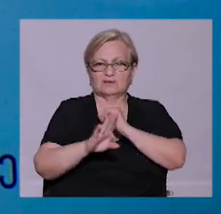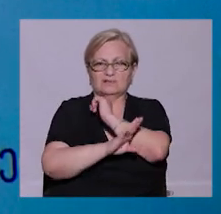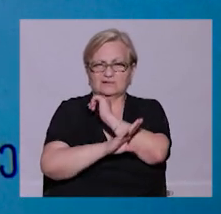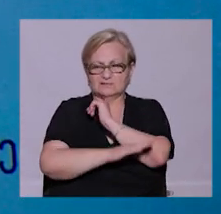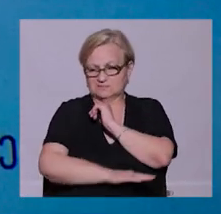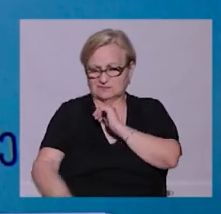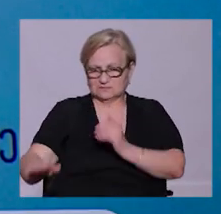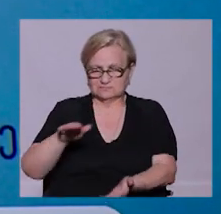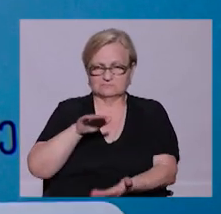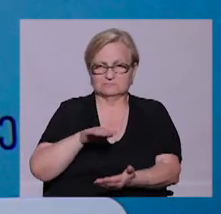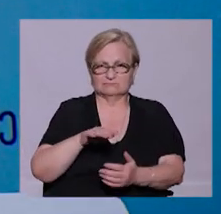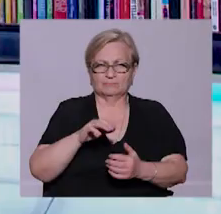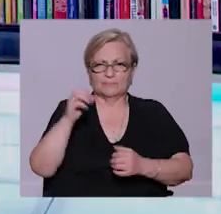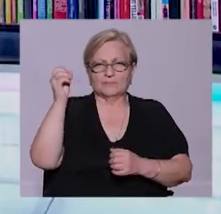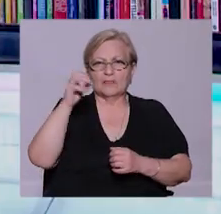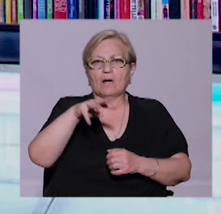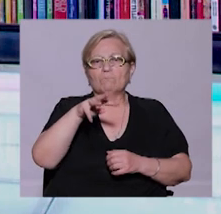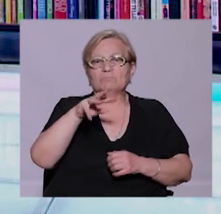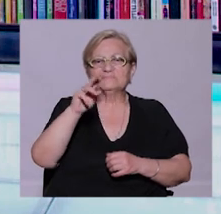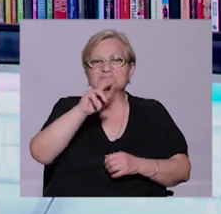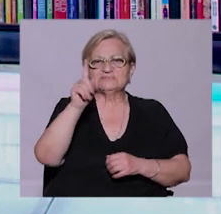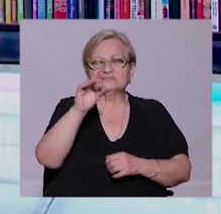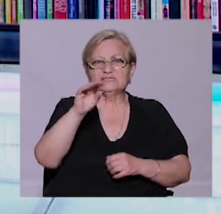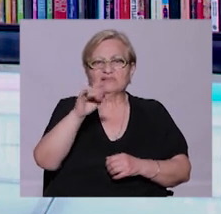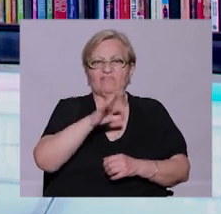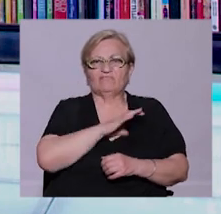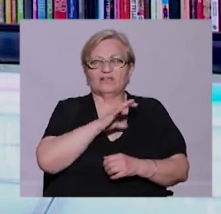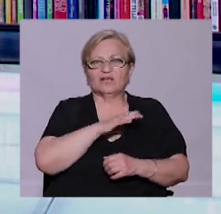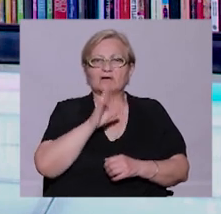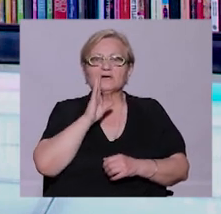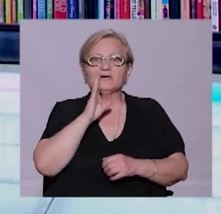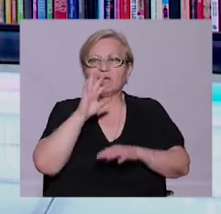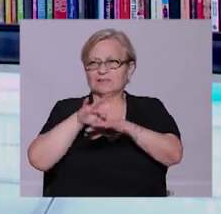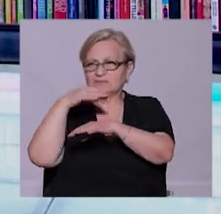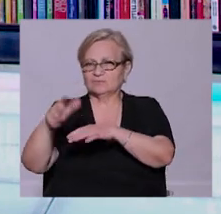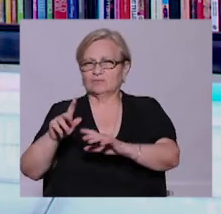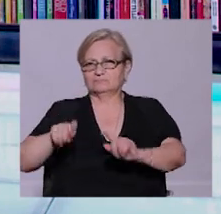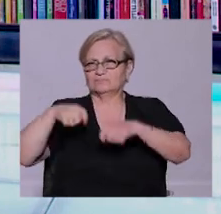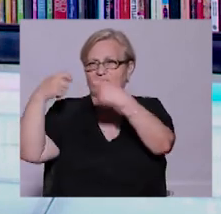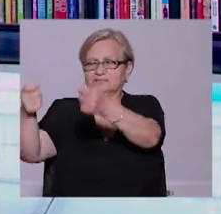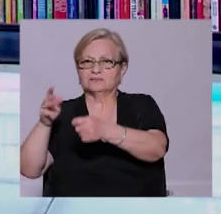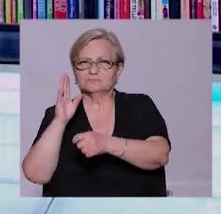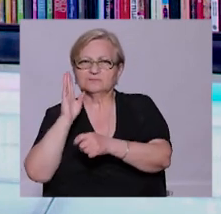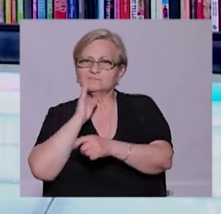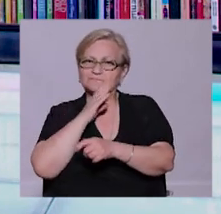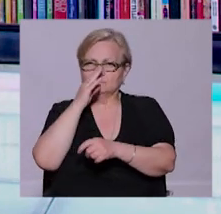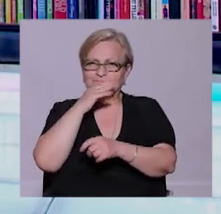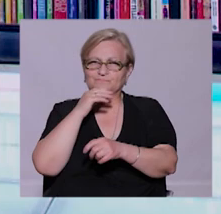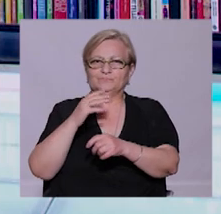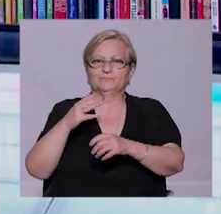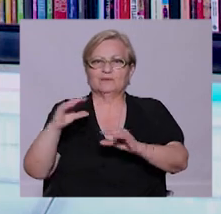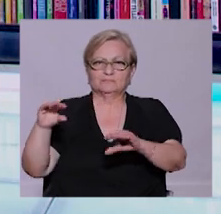გადანაჭერი კუნძი და ბოლო სიტყვა მზითევი, ეს გახლავთ ქონება, რომელსაც ქალს ქორწინებისას ატანდნენ მშობლები. ახლა კი